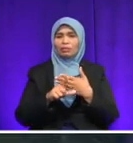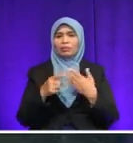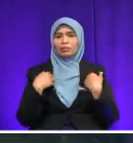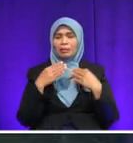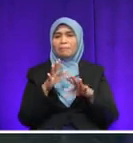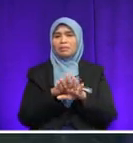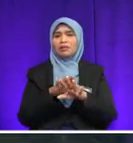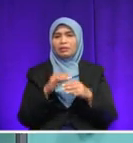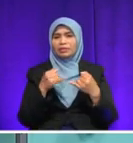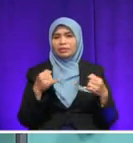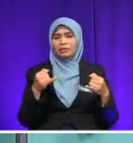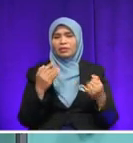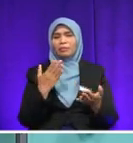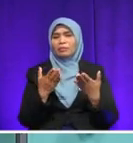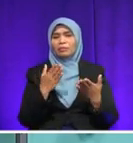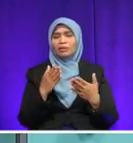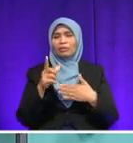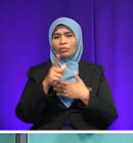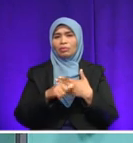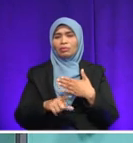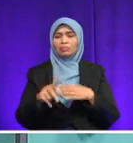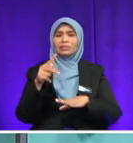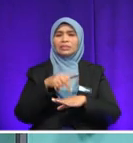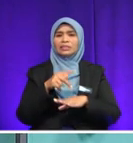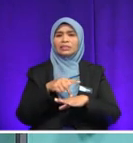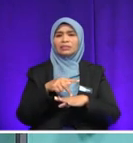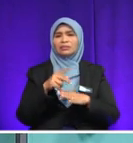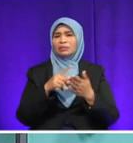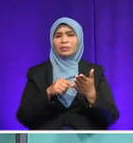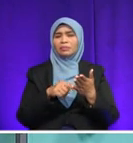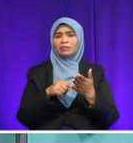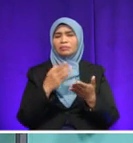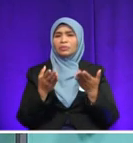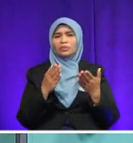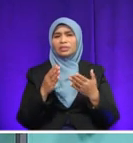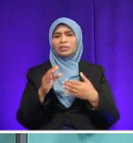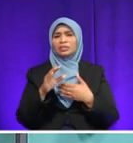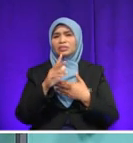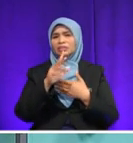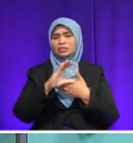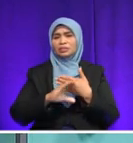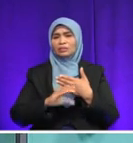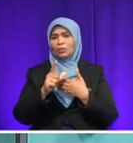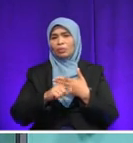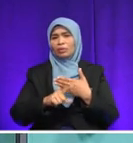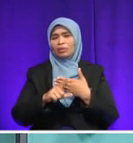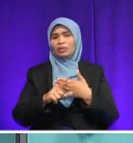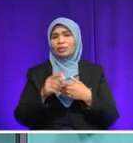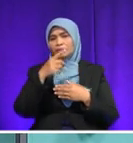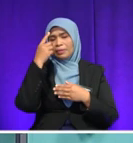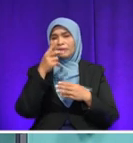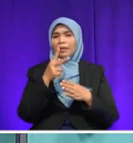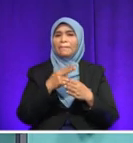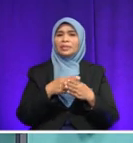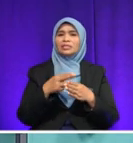mungkin kadang-kadang luka dikena paku mungkin juga melecu mungkin juga kena pisau dan sebagainya jadi mungkinlah ya kita tengok